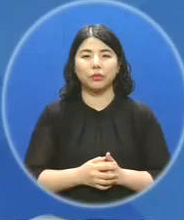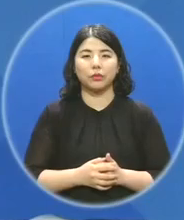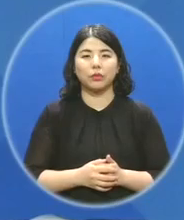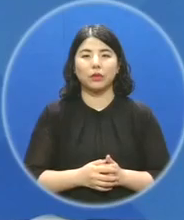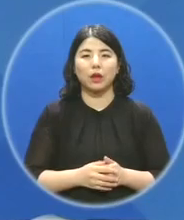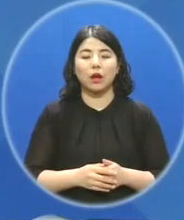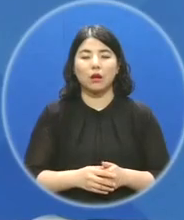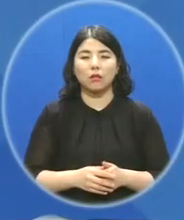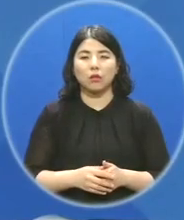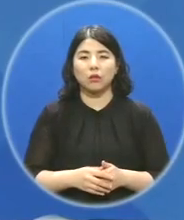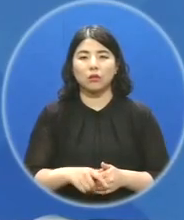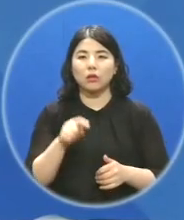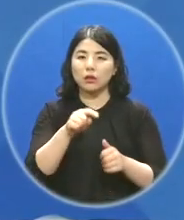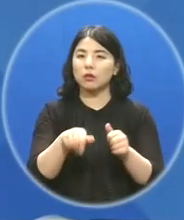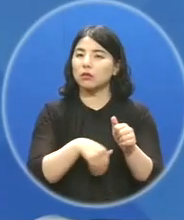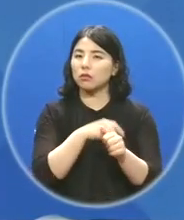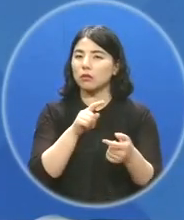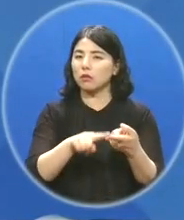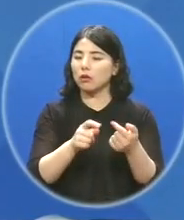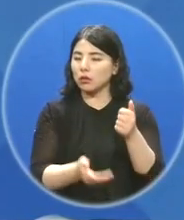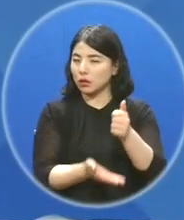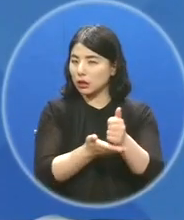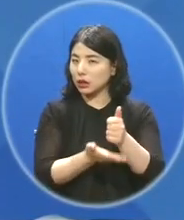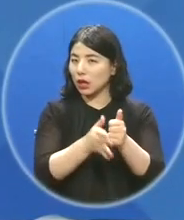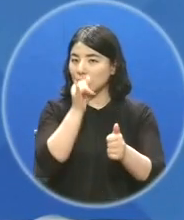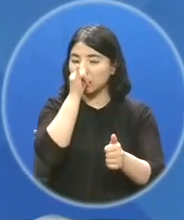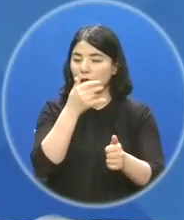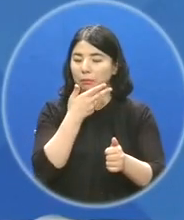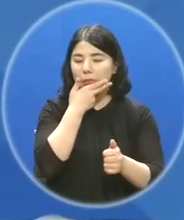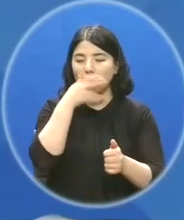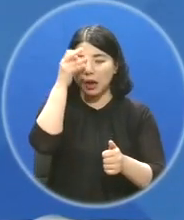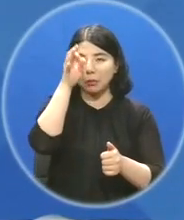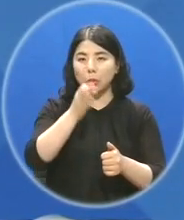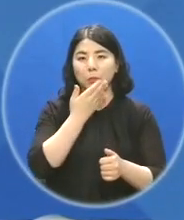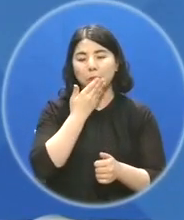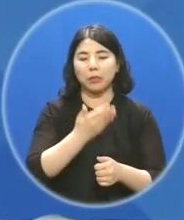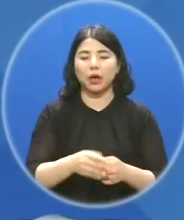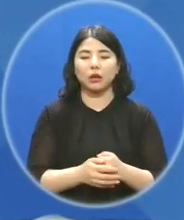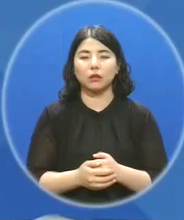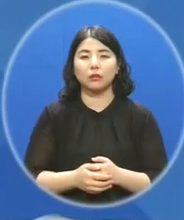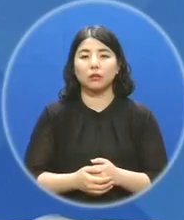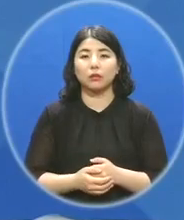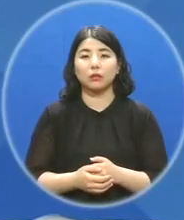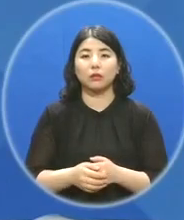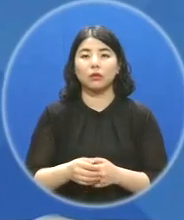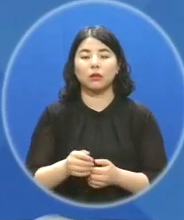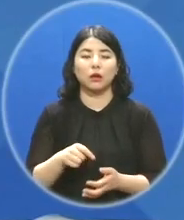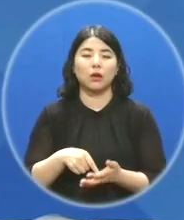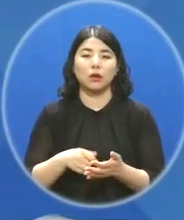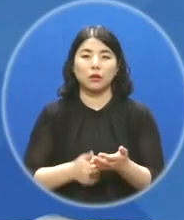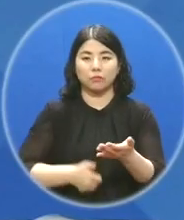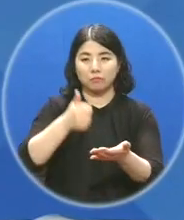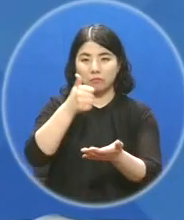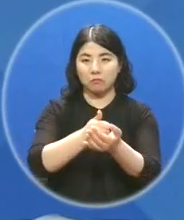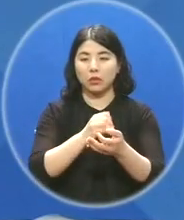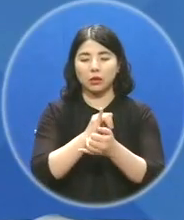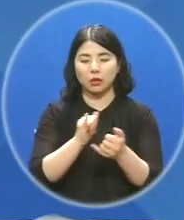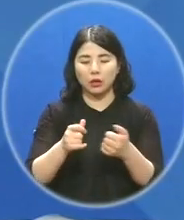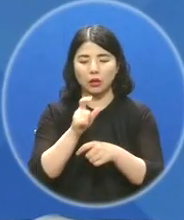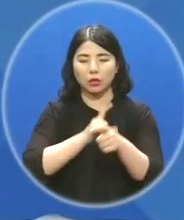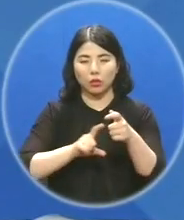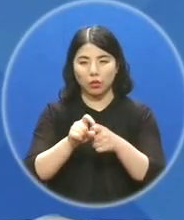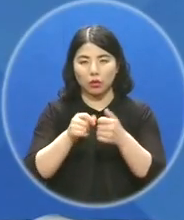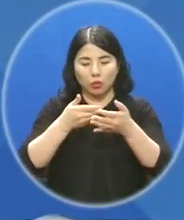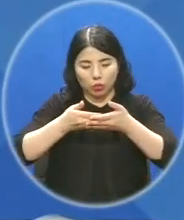일종의 평판 과정이 되는 거죠. 그러니까 사람들이 그렇겠죠. 예, 그래서 네. 그럼 이제 나오는 분들 입장에서도 조금은 더